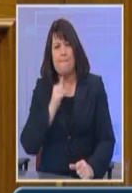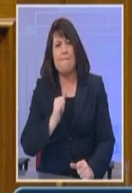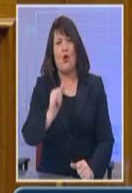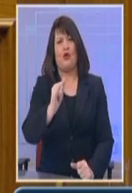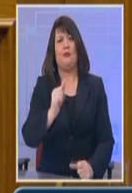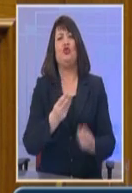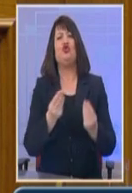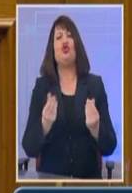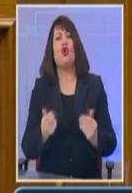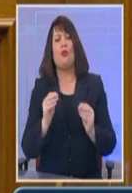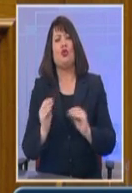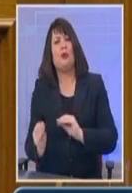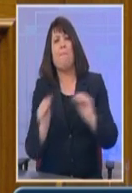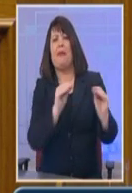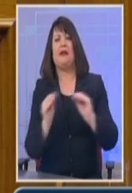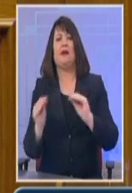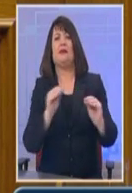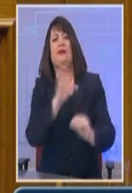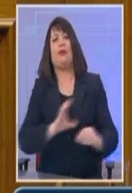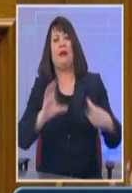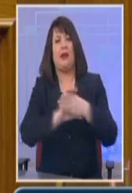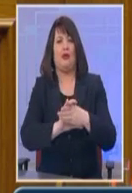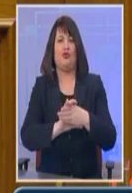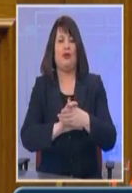μηχανισμού μετεγκατάστασης της Ευρωπαϊκής Ένωσης.